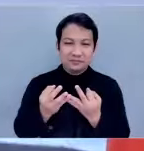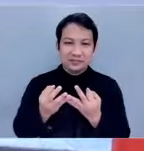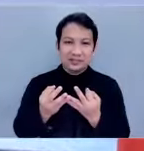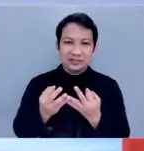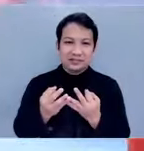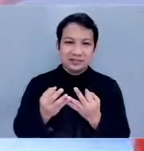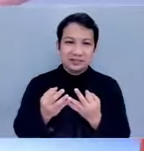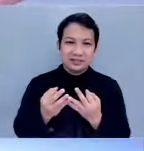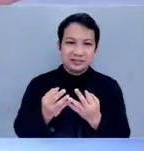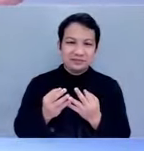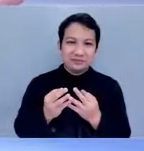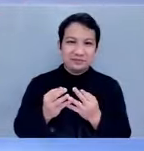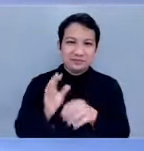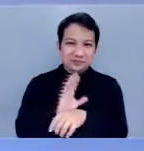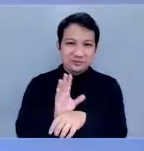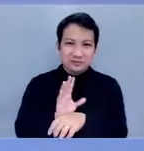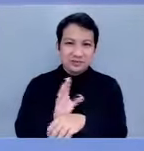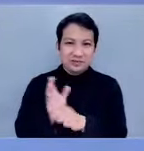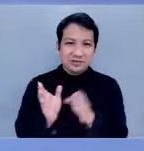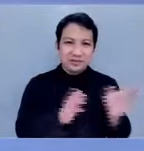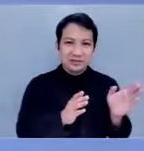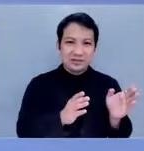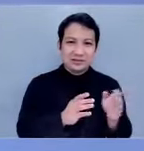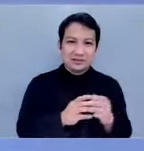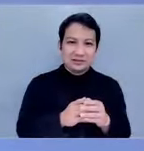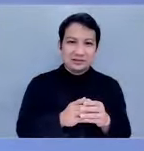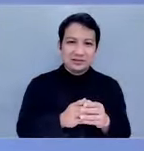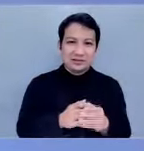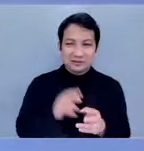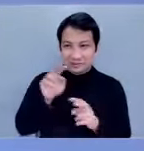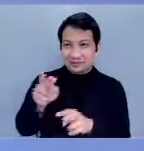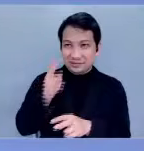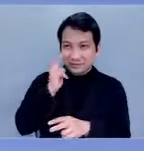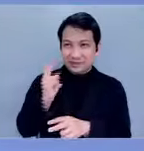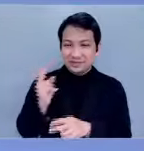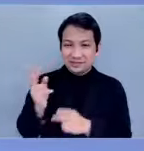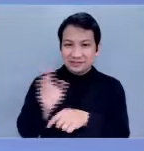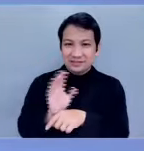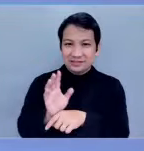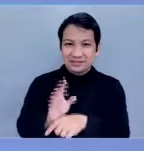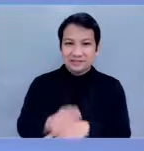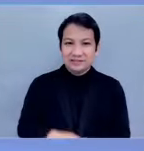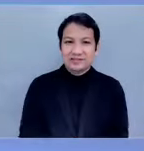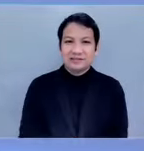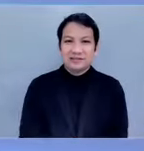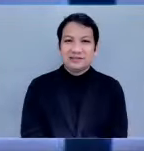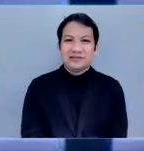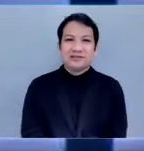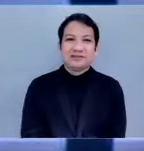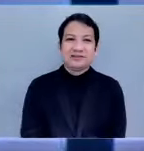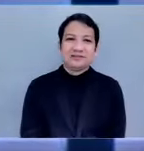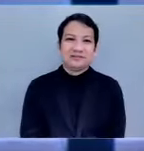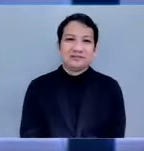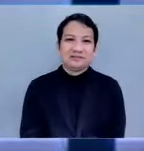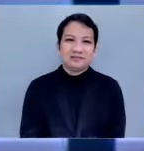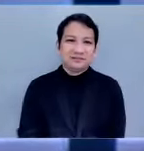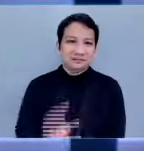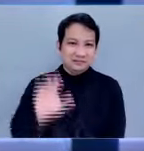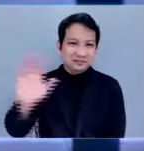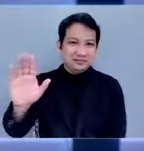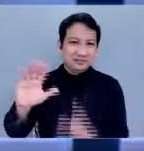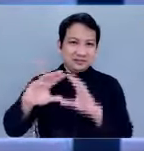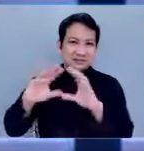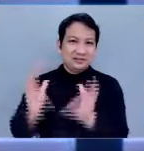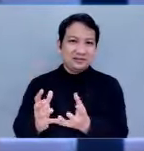or side nung family members na, teka lang, ngayon ko lang nakita to habang ginagawa natin yung pelikula? Well, unang-una, mundo nila yun eh. Oo.